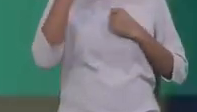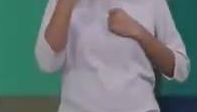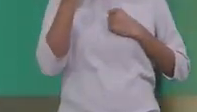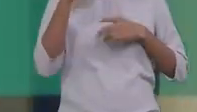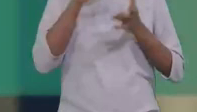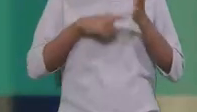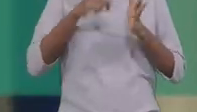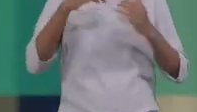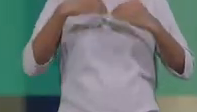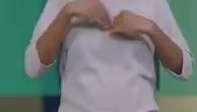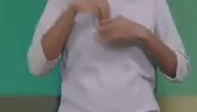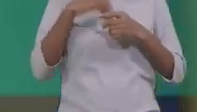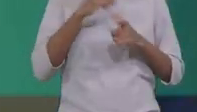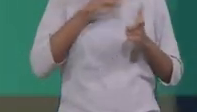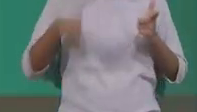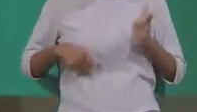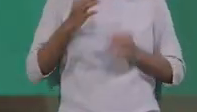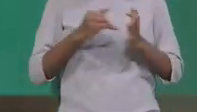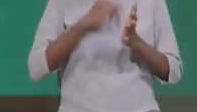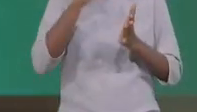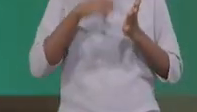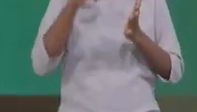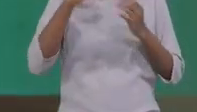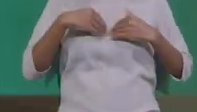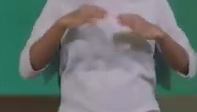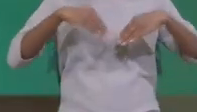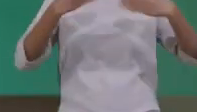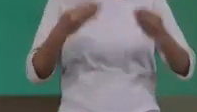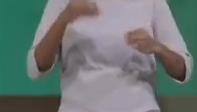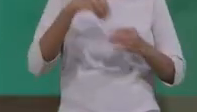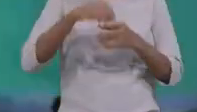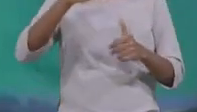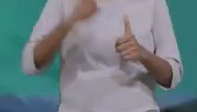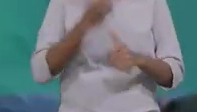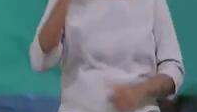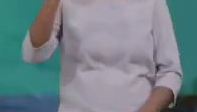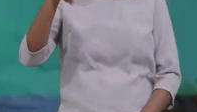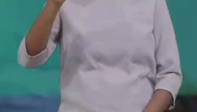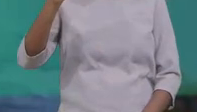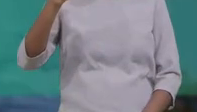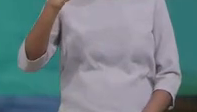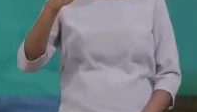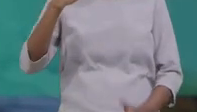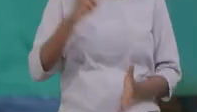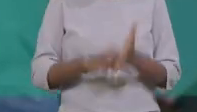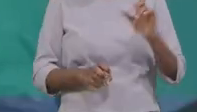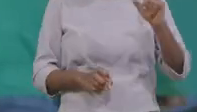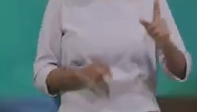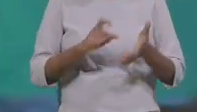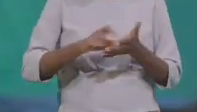réellement pas compris ce que tu as dans le Seigneur. Voici ce qu'il nous a en 2 Pierre chapitre 1.